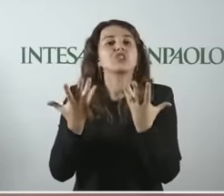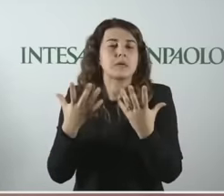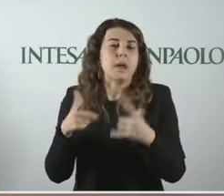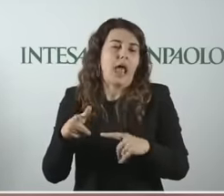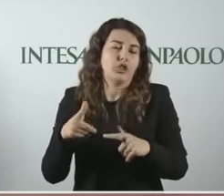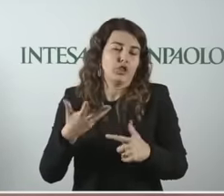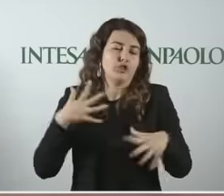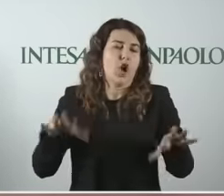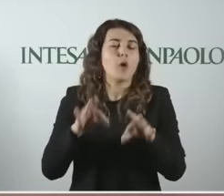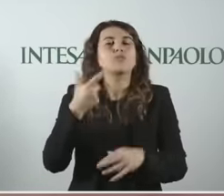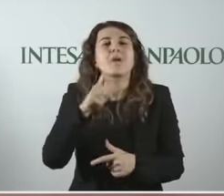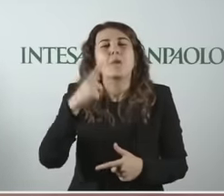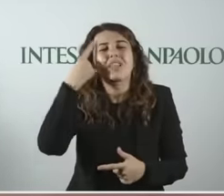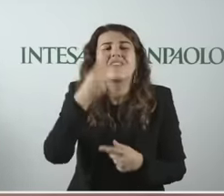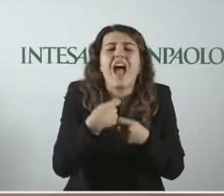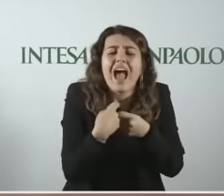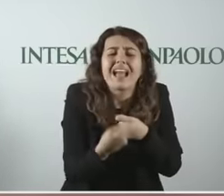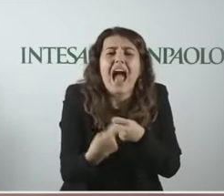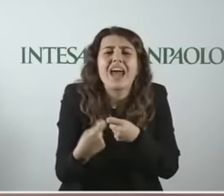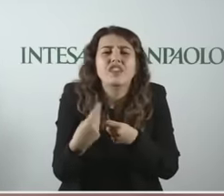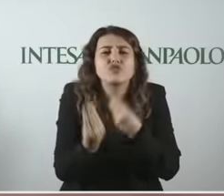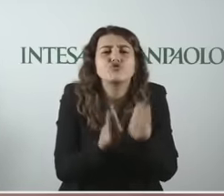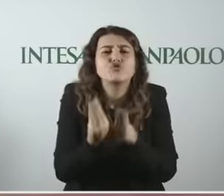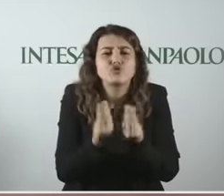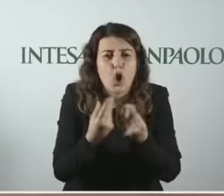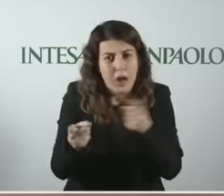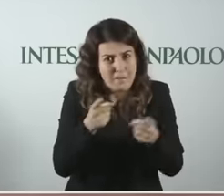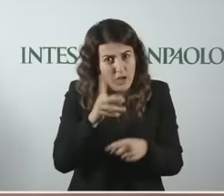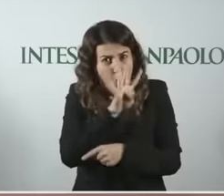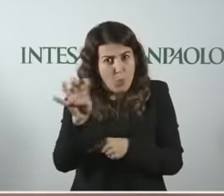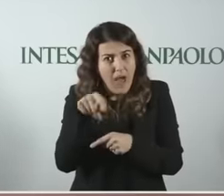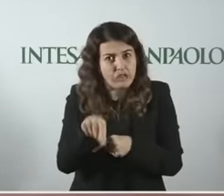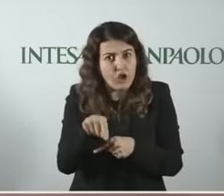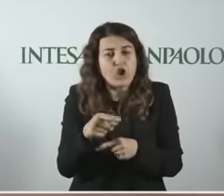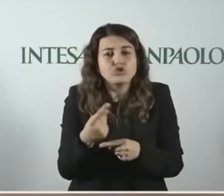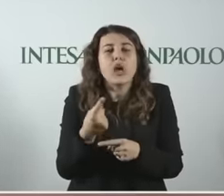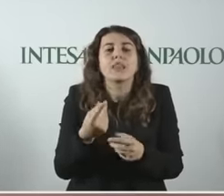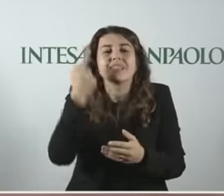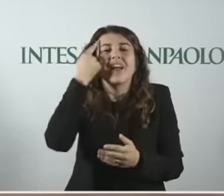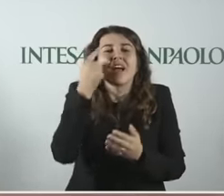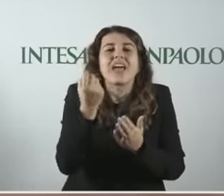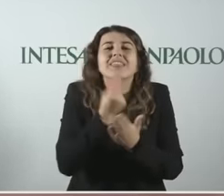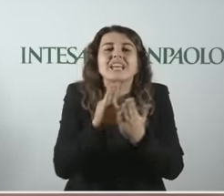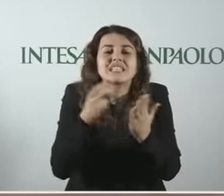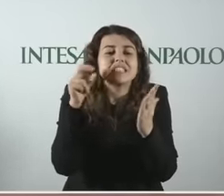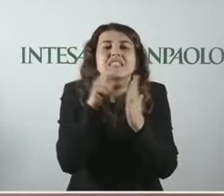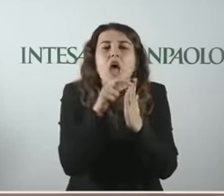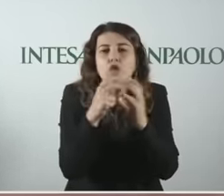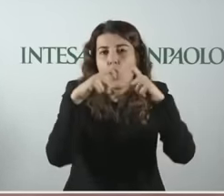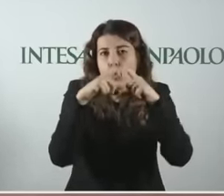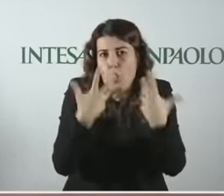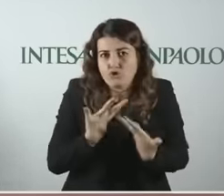perché fra l'altro sulle carte da gioco che vengono inventate nel 400 e il seme di cuori c'è c'è fin